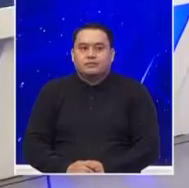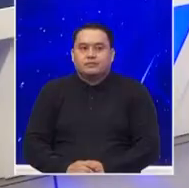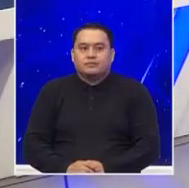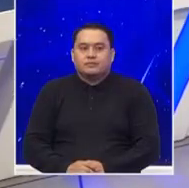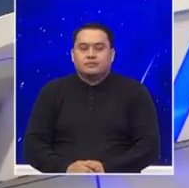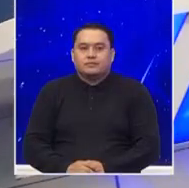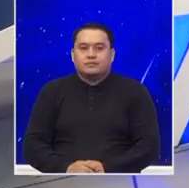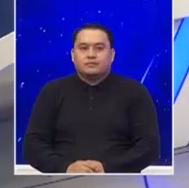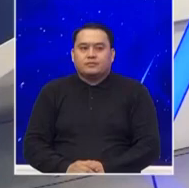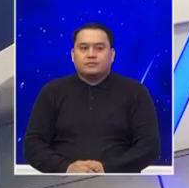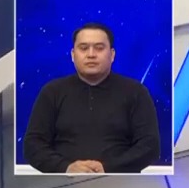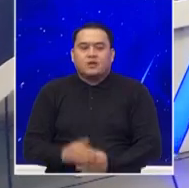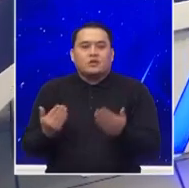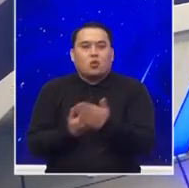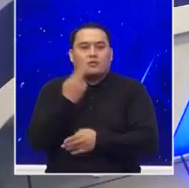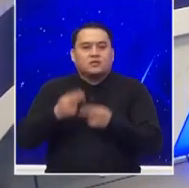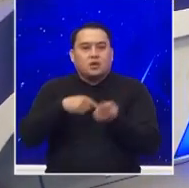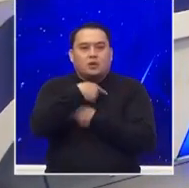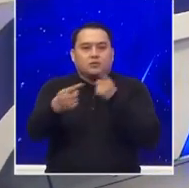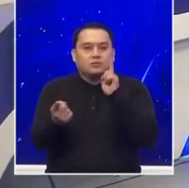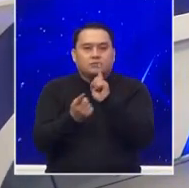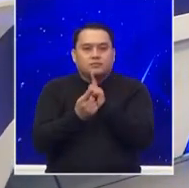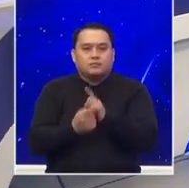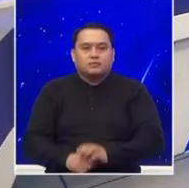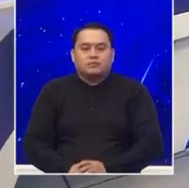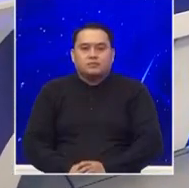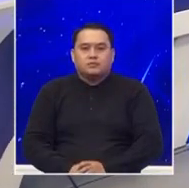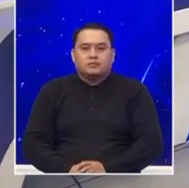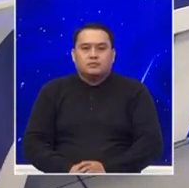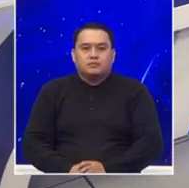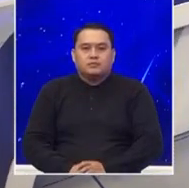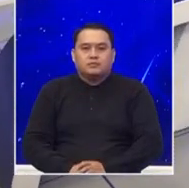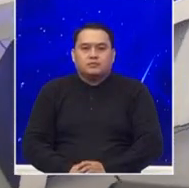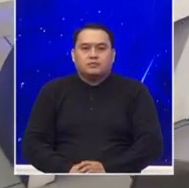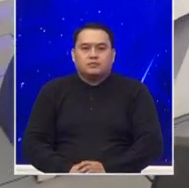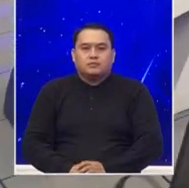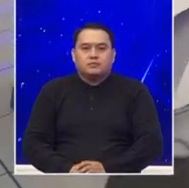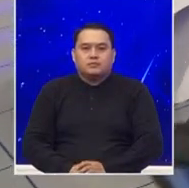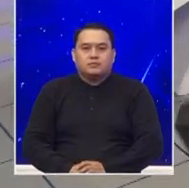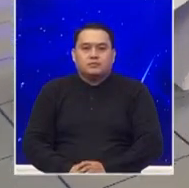Это были все новости к этому часу. Благодарю за внимание. До свидания.